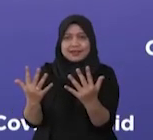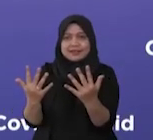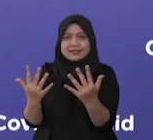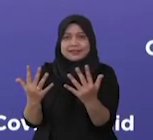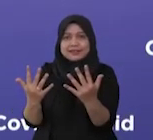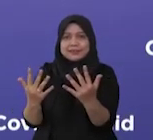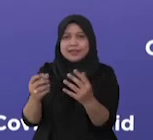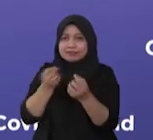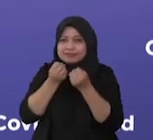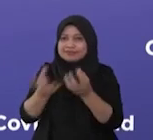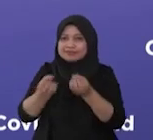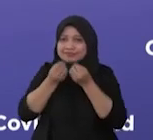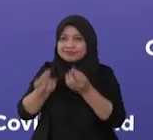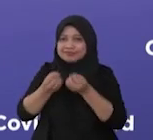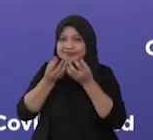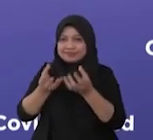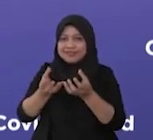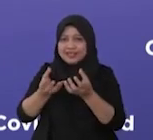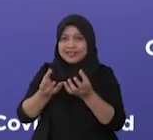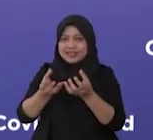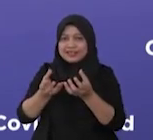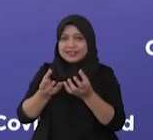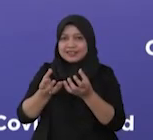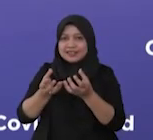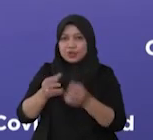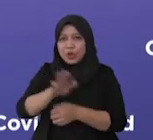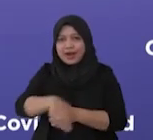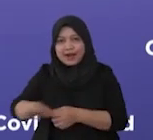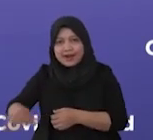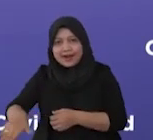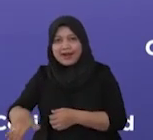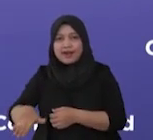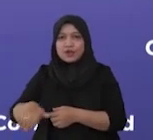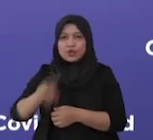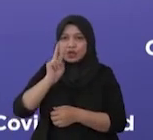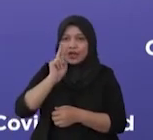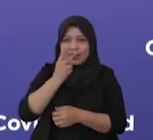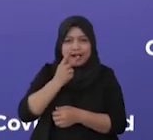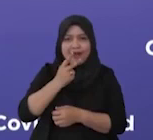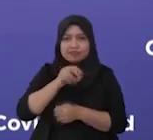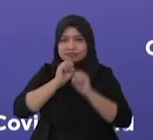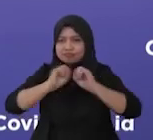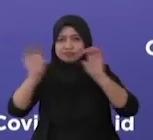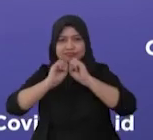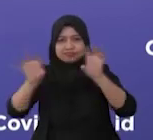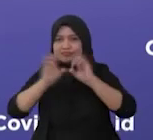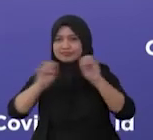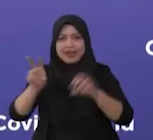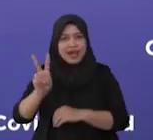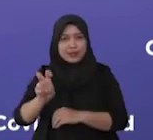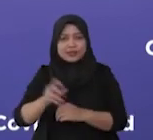melakukan edukasi dengan terus-menerus kepada anak kita kepada saudara-saudara kita yang